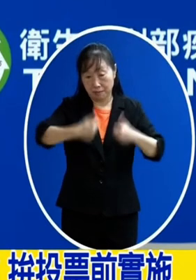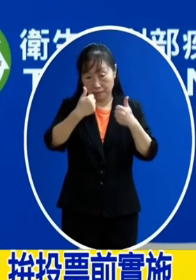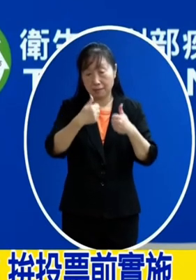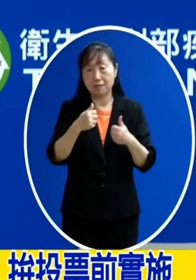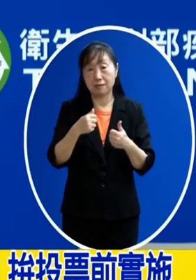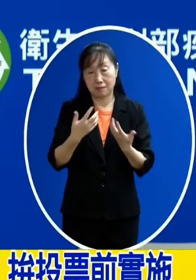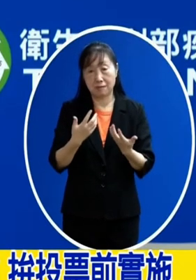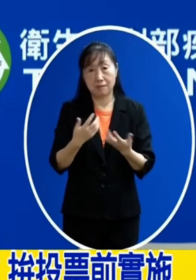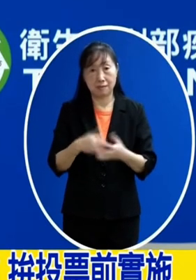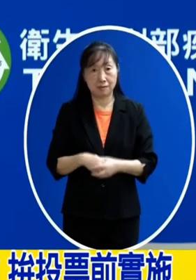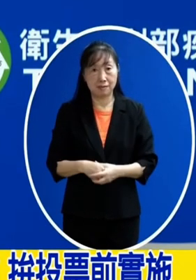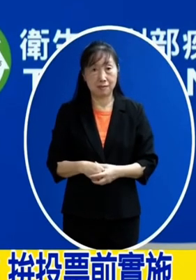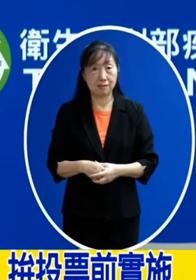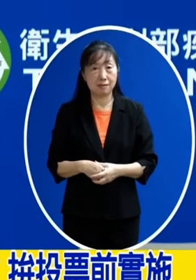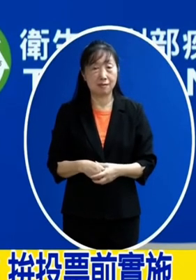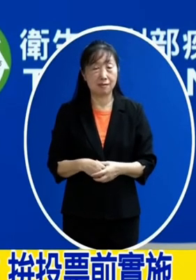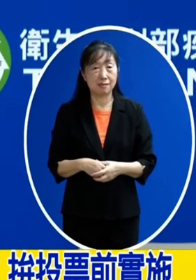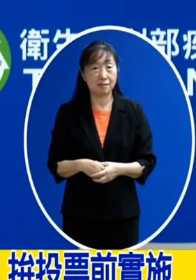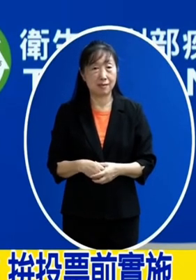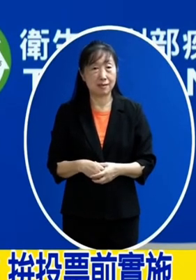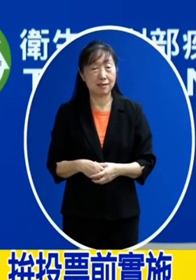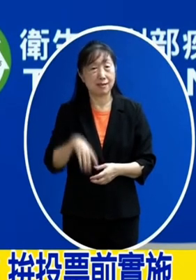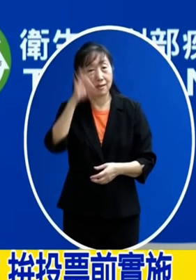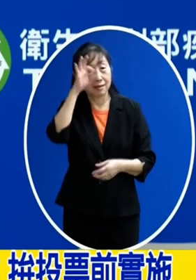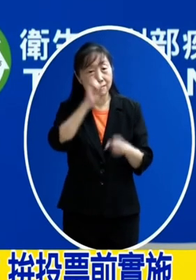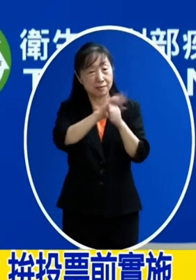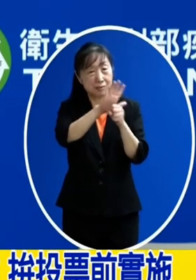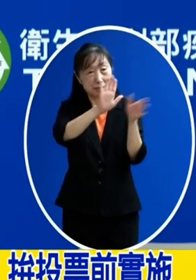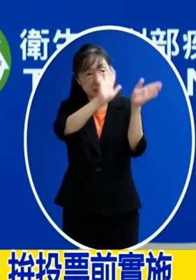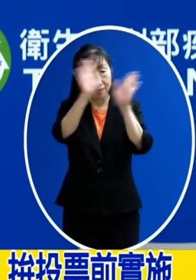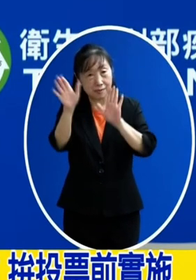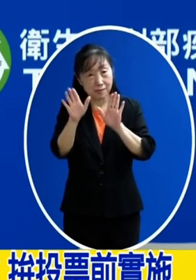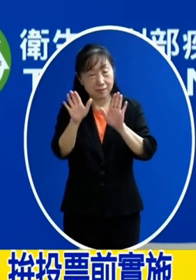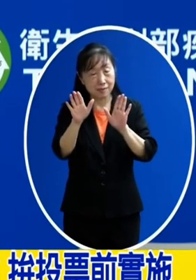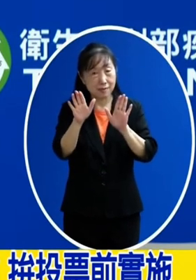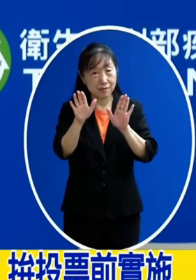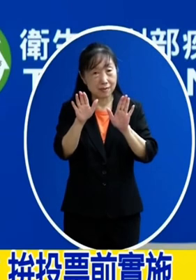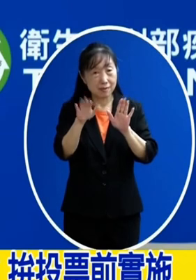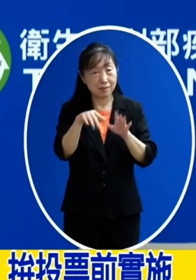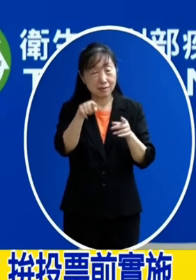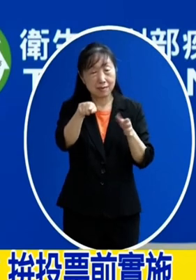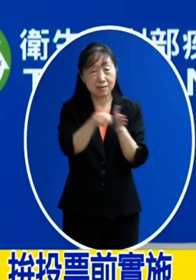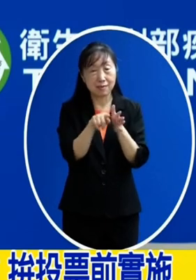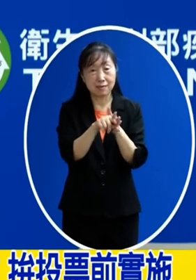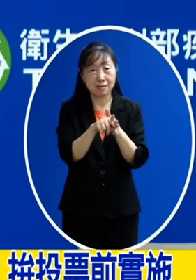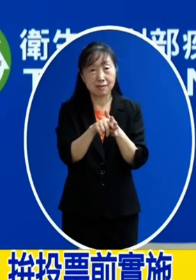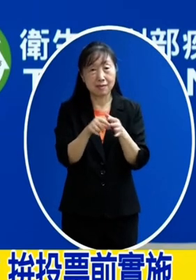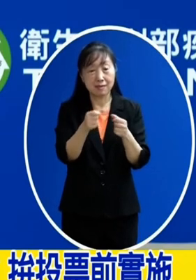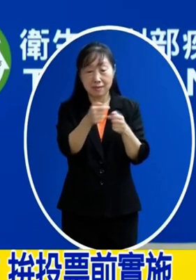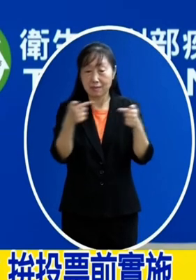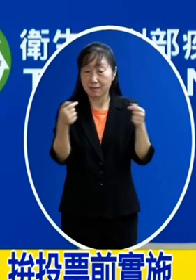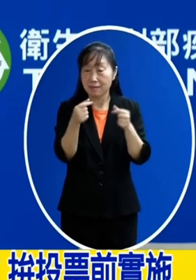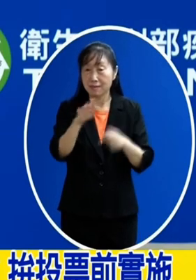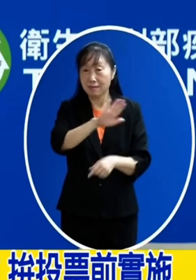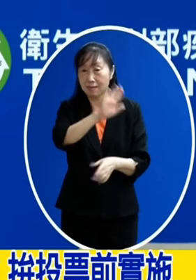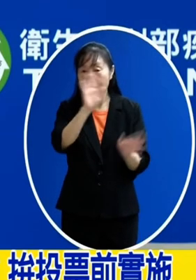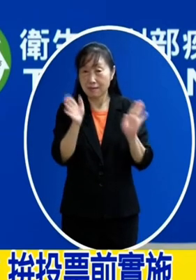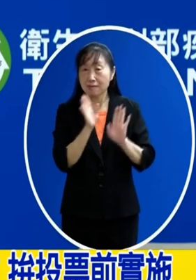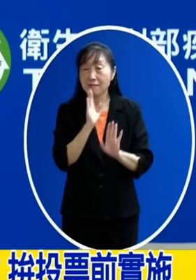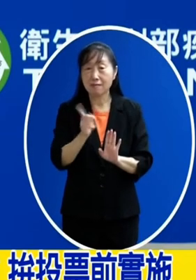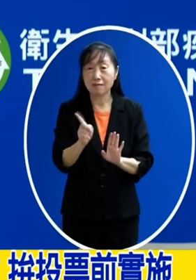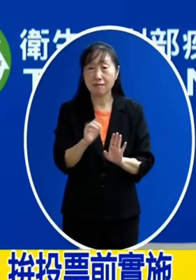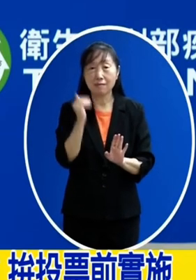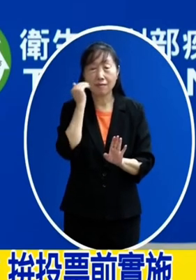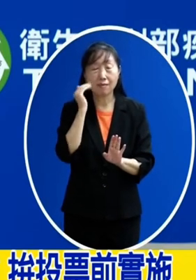的话，我们通常就是会看整个疫情的趋势。如果说整个疫情的趋势